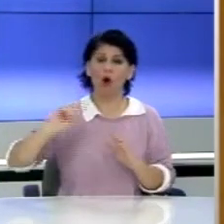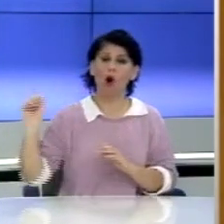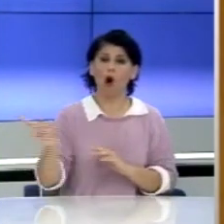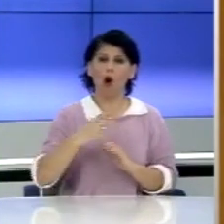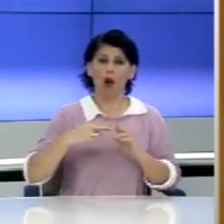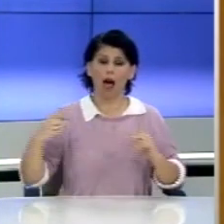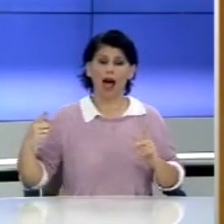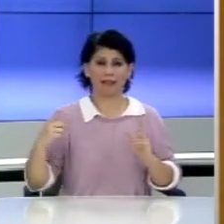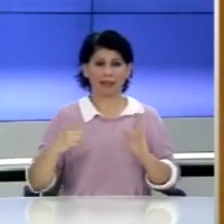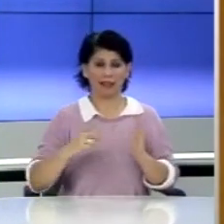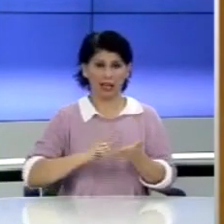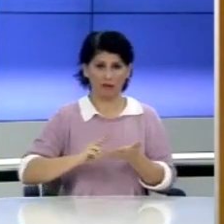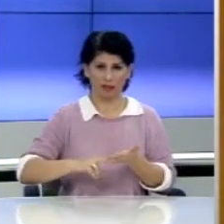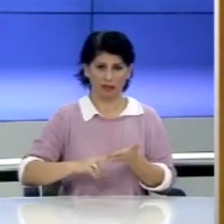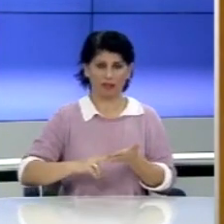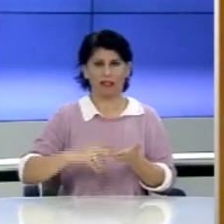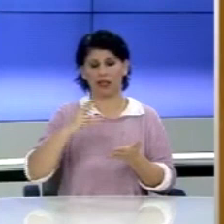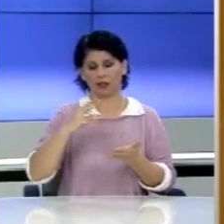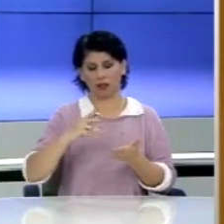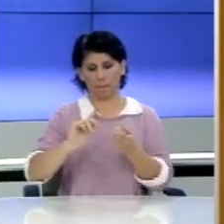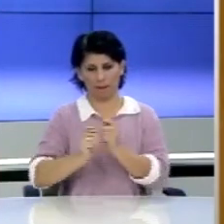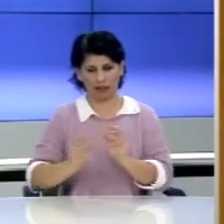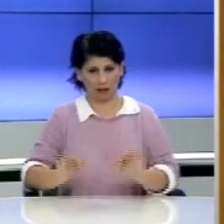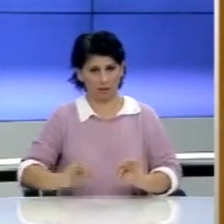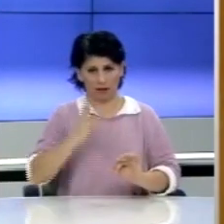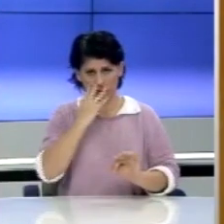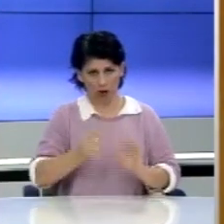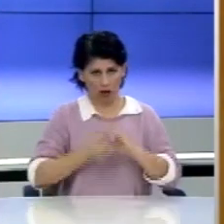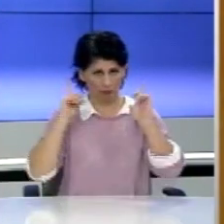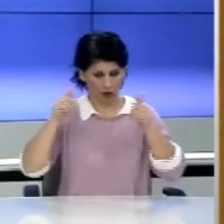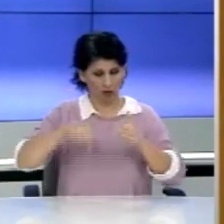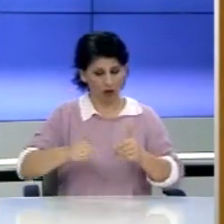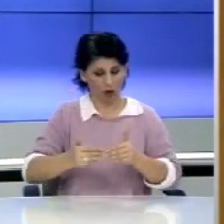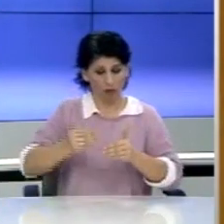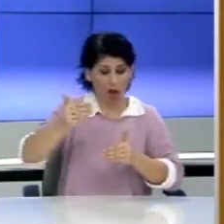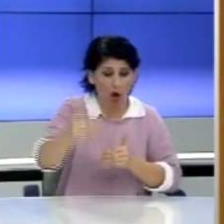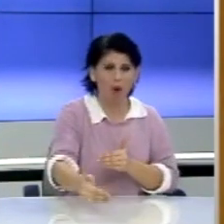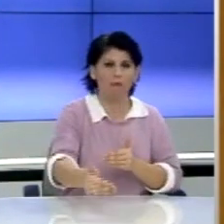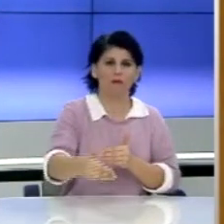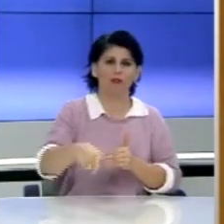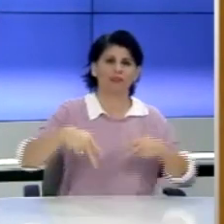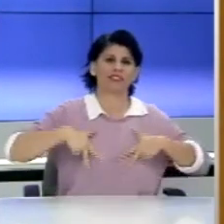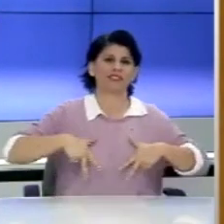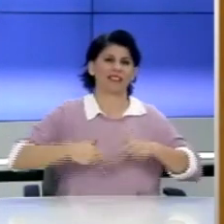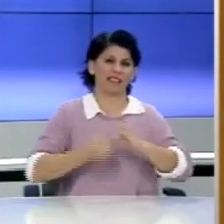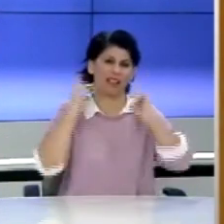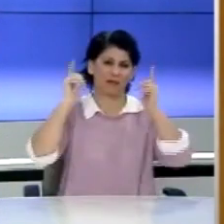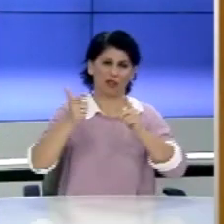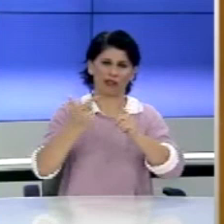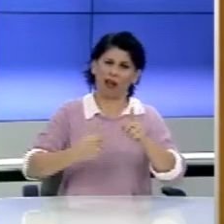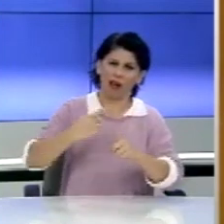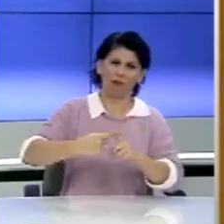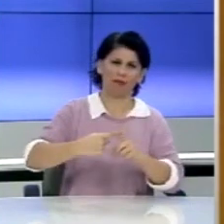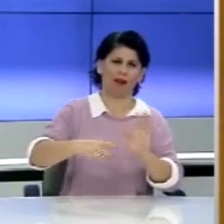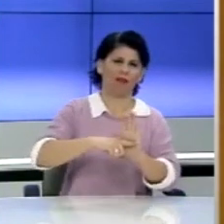αντιασφαλιστικές μεταρρυθμίσεις του ΠΑΣΟΚ και της Νέας Δημοκρατίας και σήμερα επεκτείνεται περαιτέρω από την κυβέρνηση της Νέας